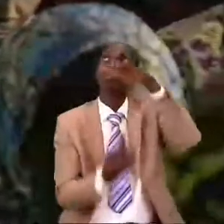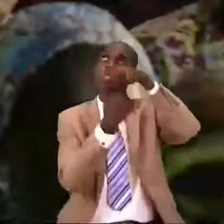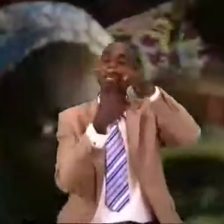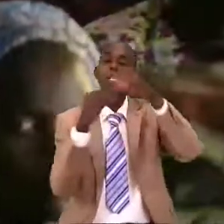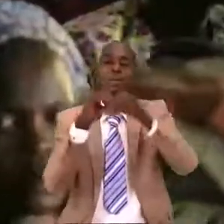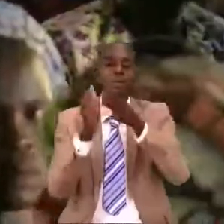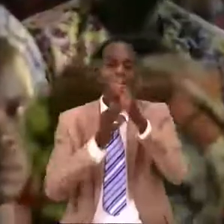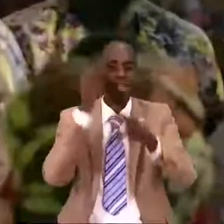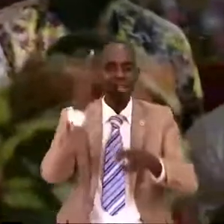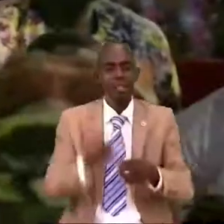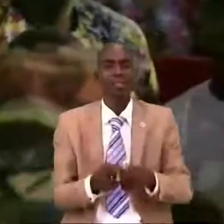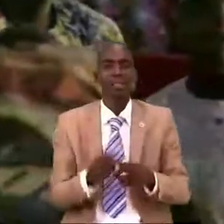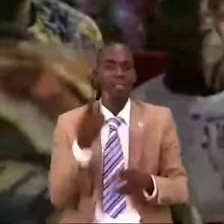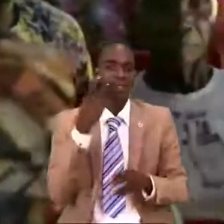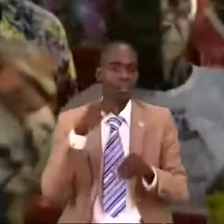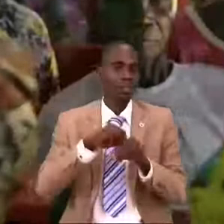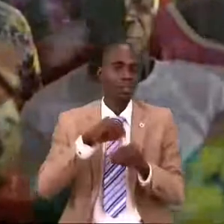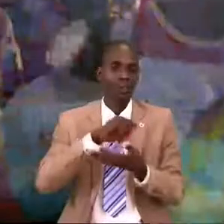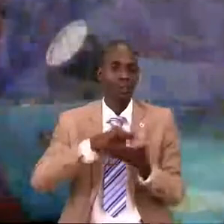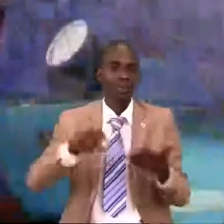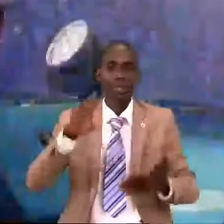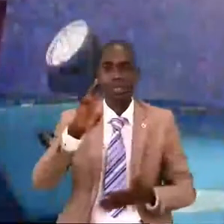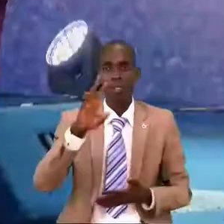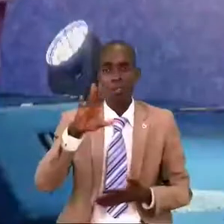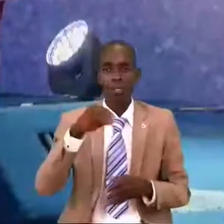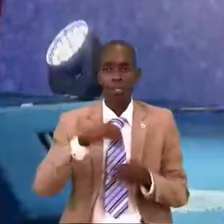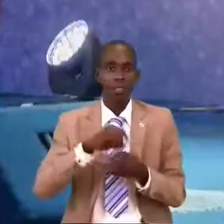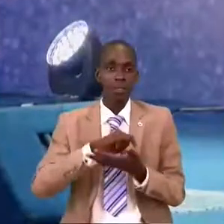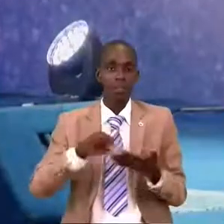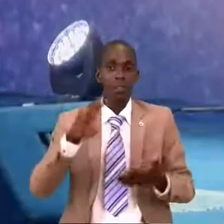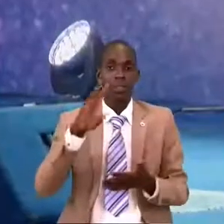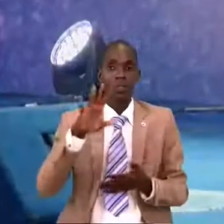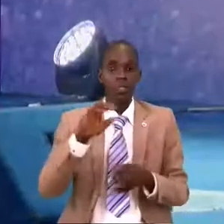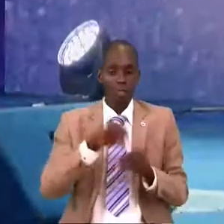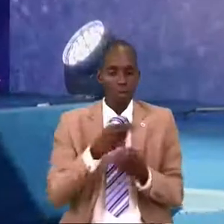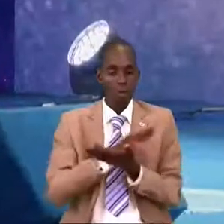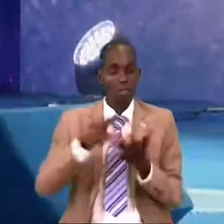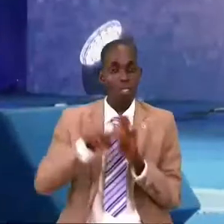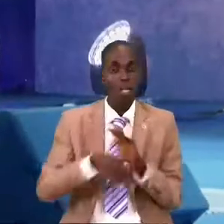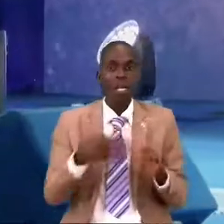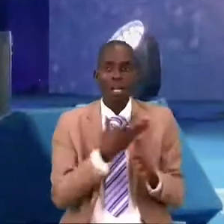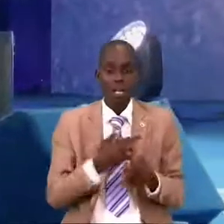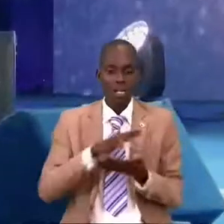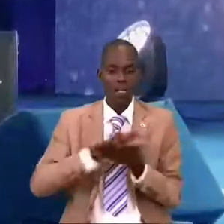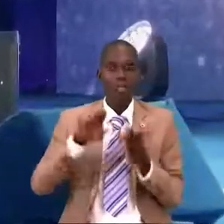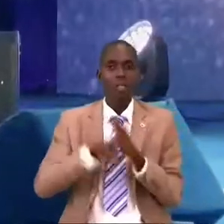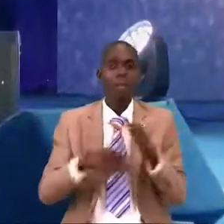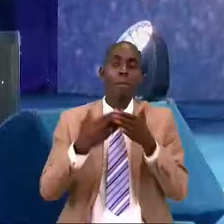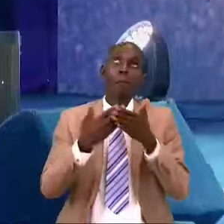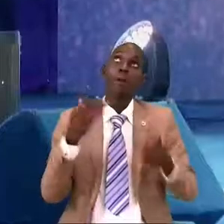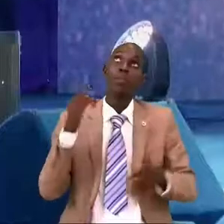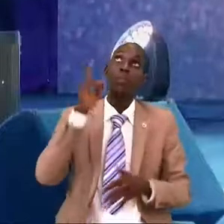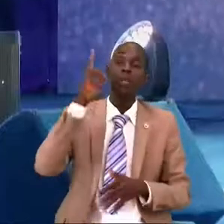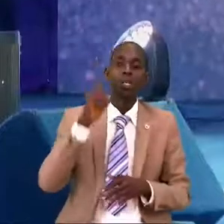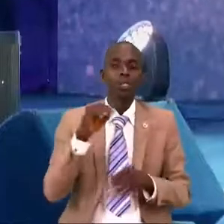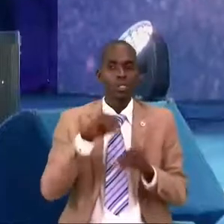devant lui dans la sainteté et dans la justice tous les jours. Dans la sainteté, dans la justice. Quand il n'y a